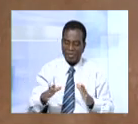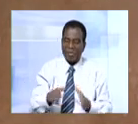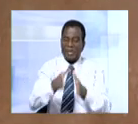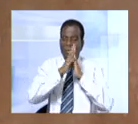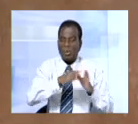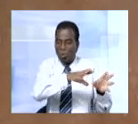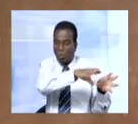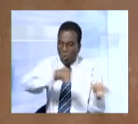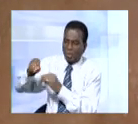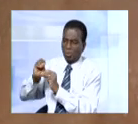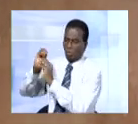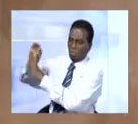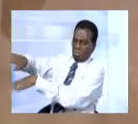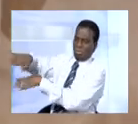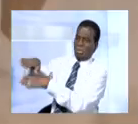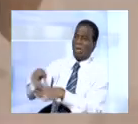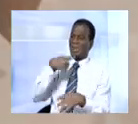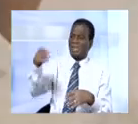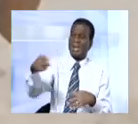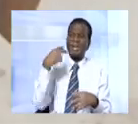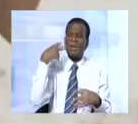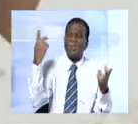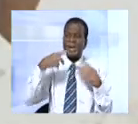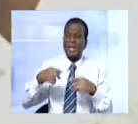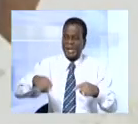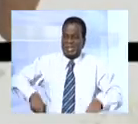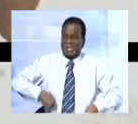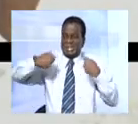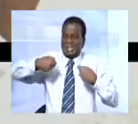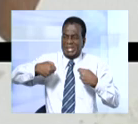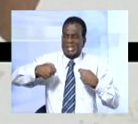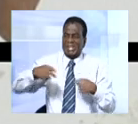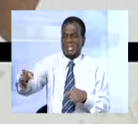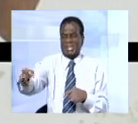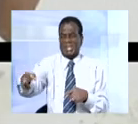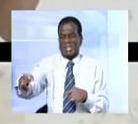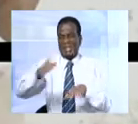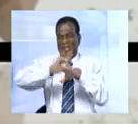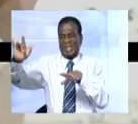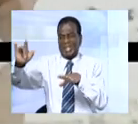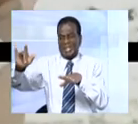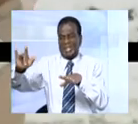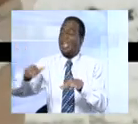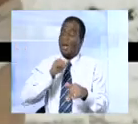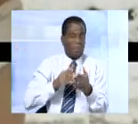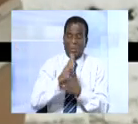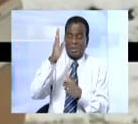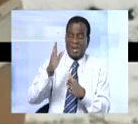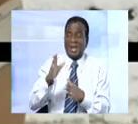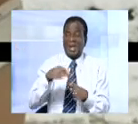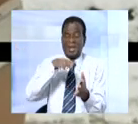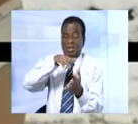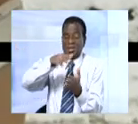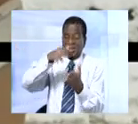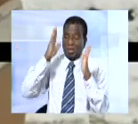générerait un sentiment d'appréhension, de stress inutile, voire d'agression sexuelle. Paris réussi en tout cas pour la directrice du musée, qui a déclaré